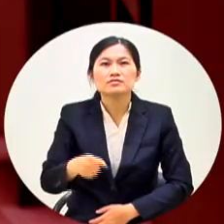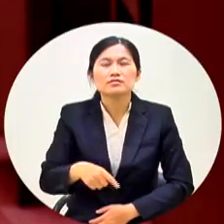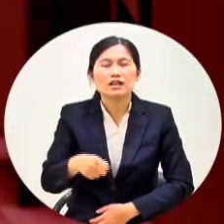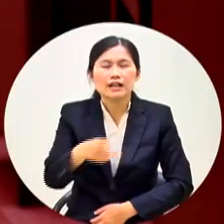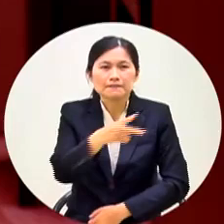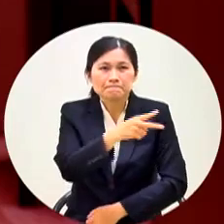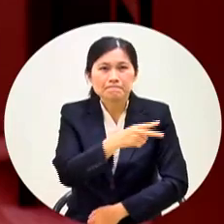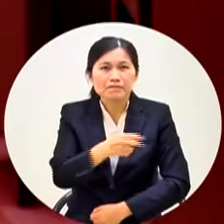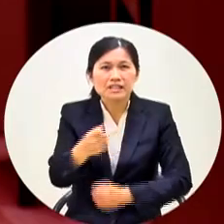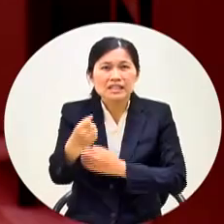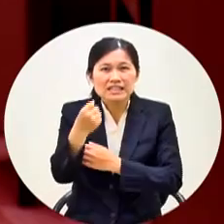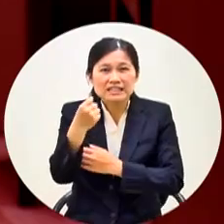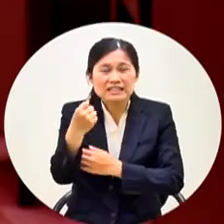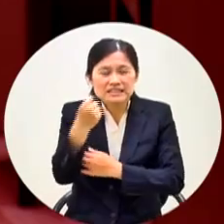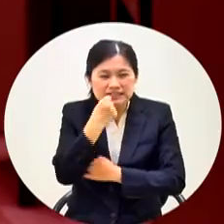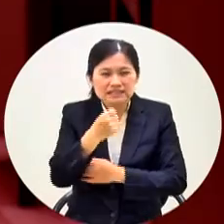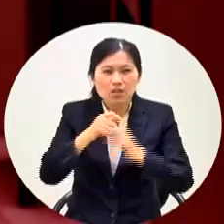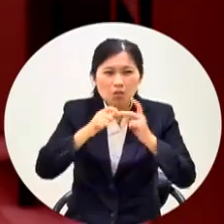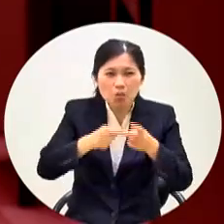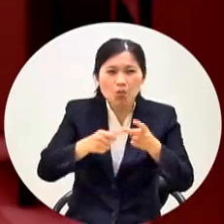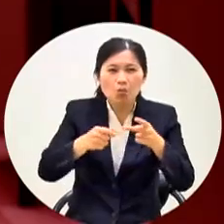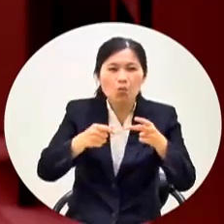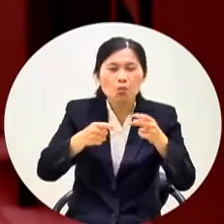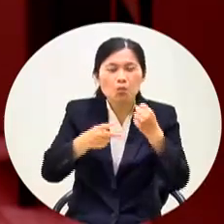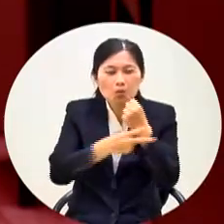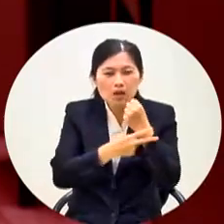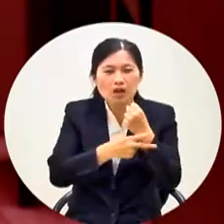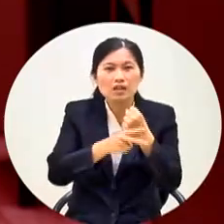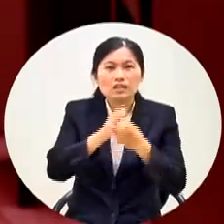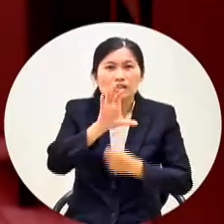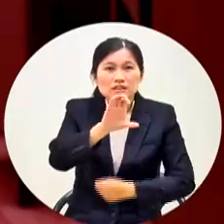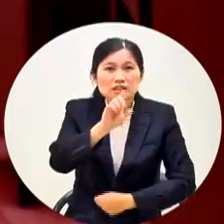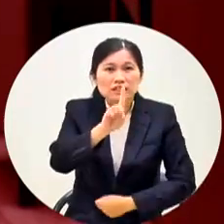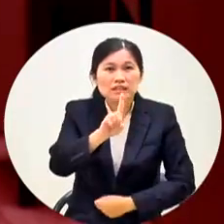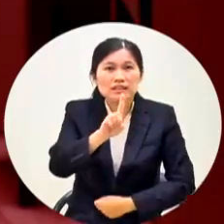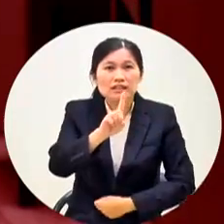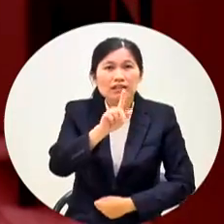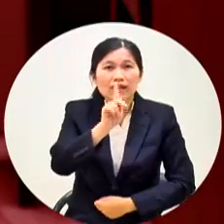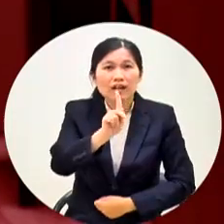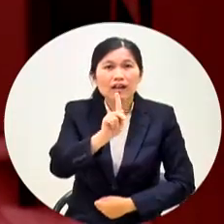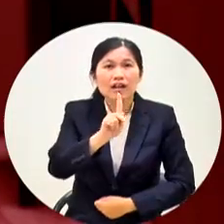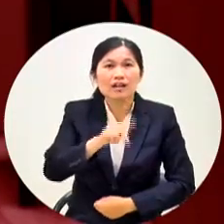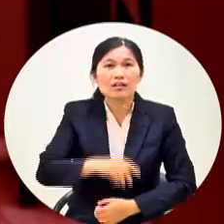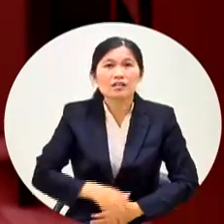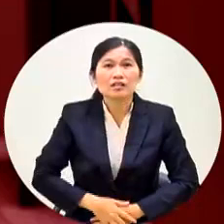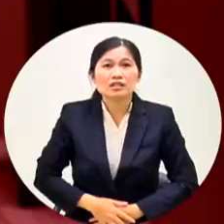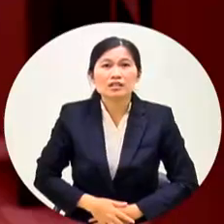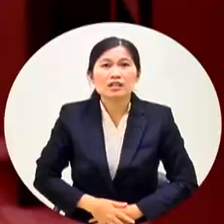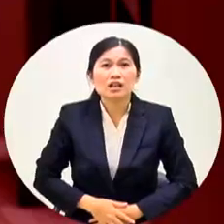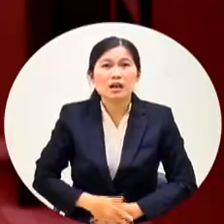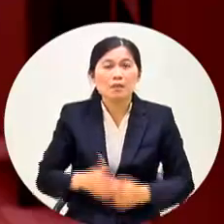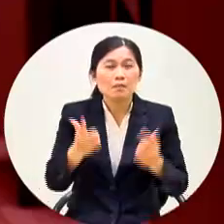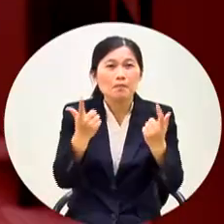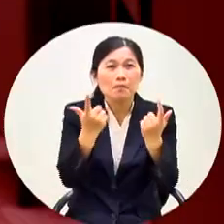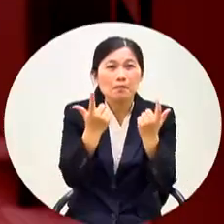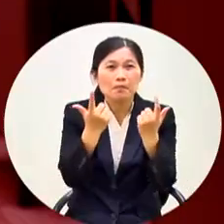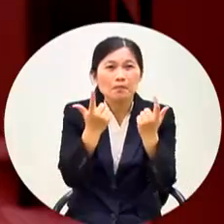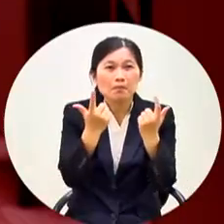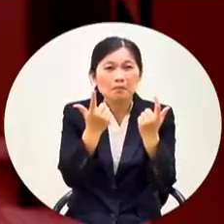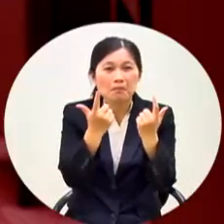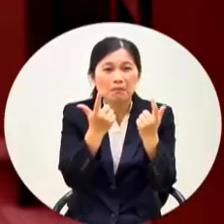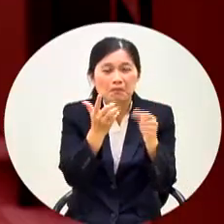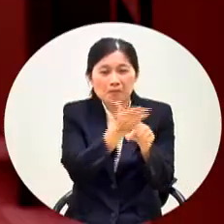91K到92K。以你的学经历，从北部到大师当位到现